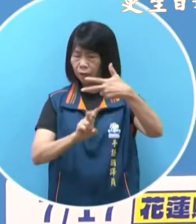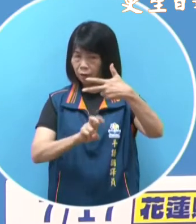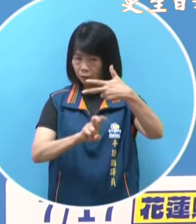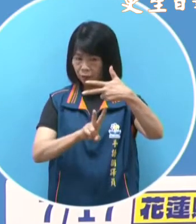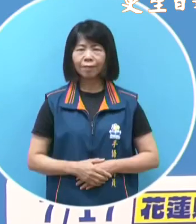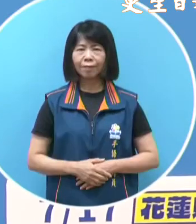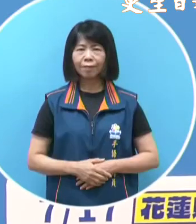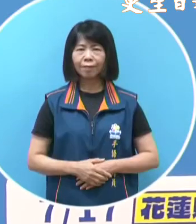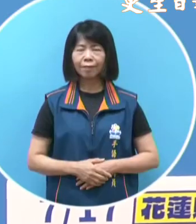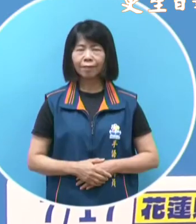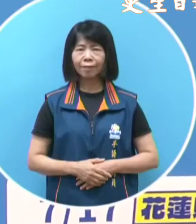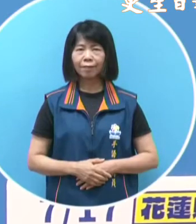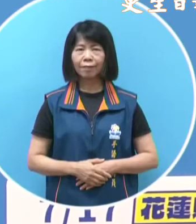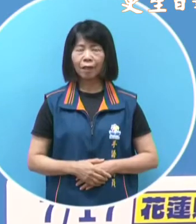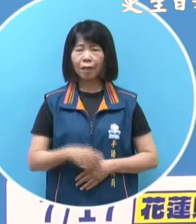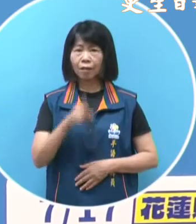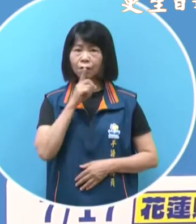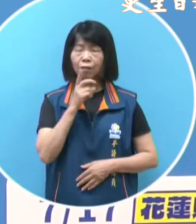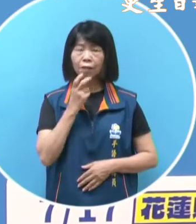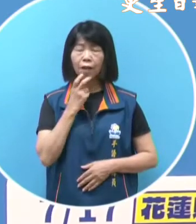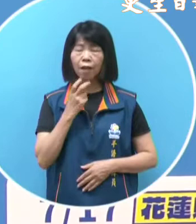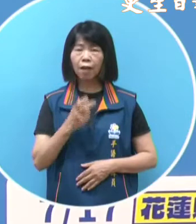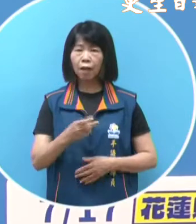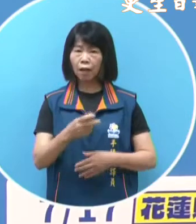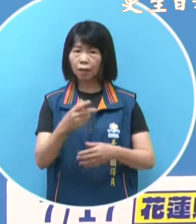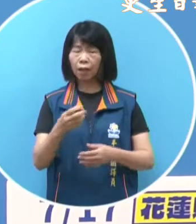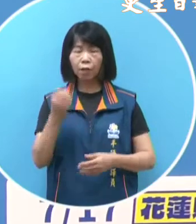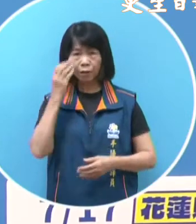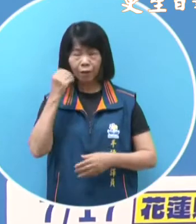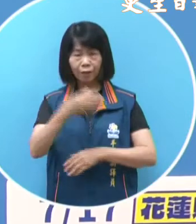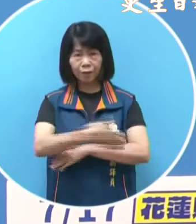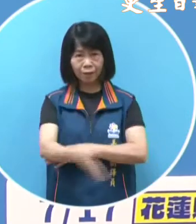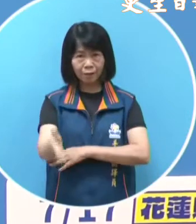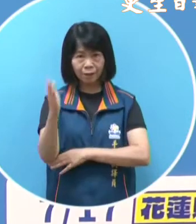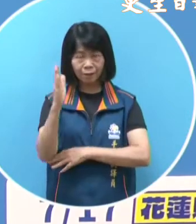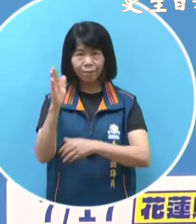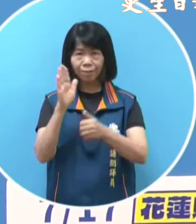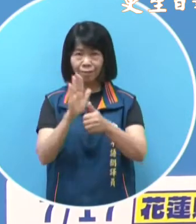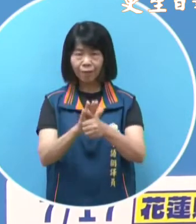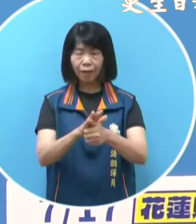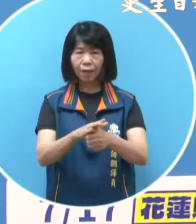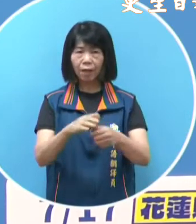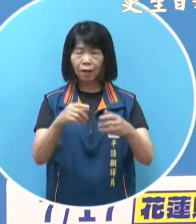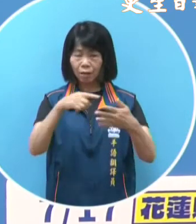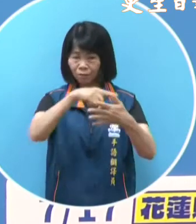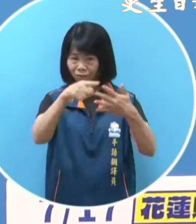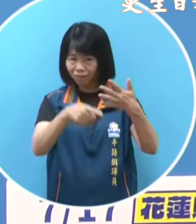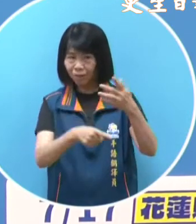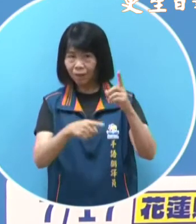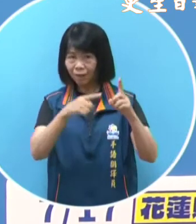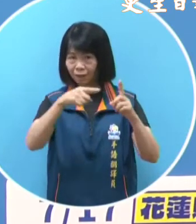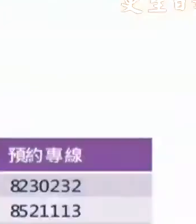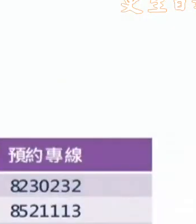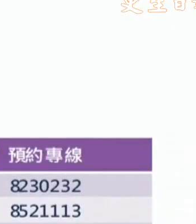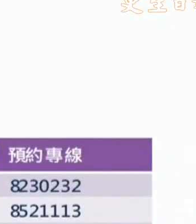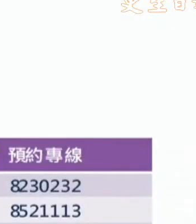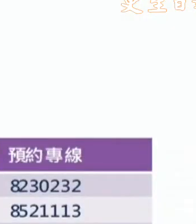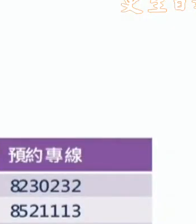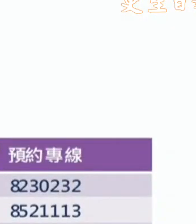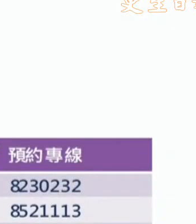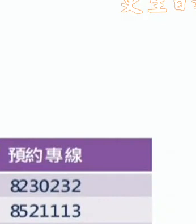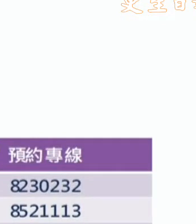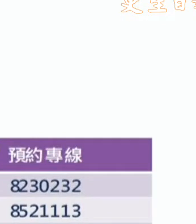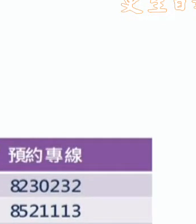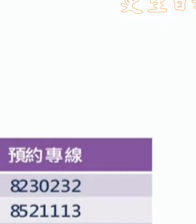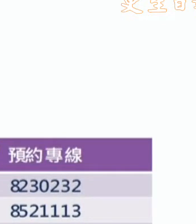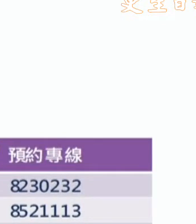种。中央委给花莲县政府，我们为我们1到8类的乡亲接种。